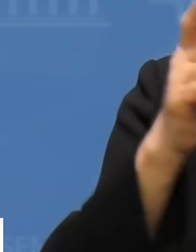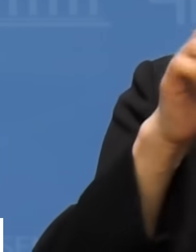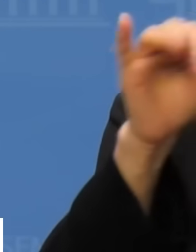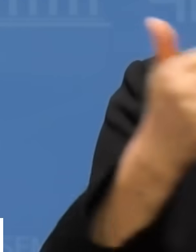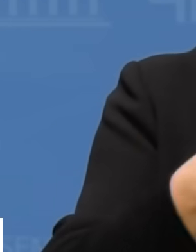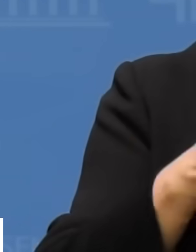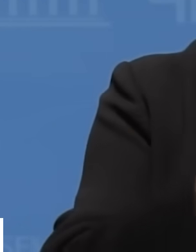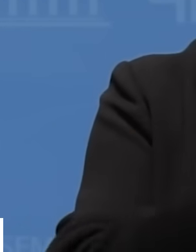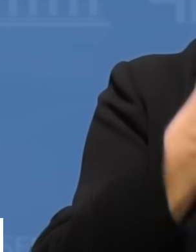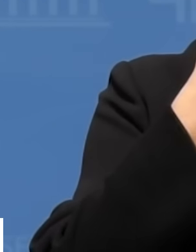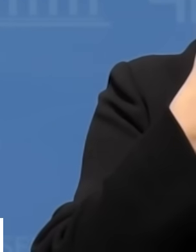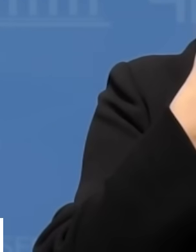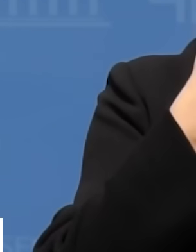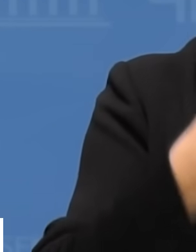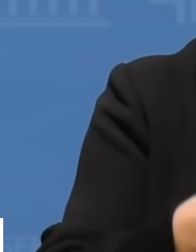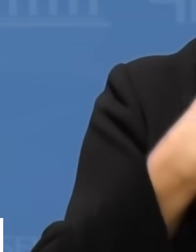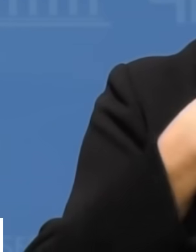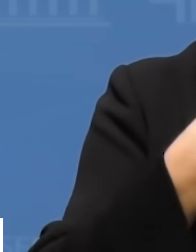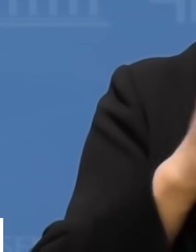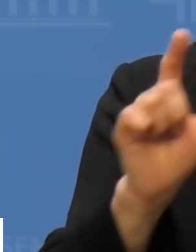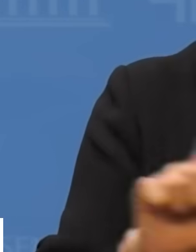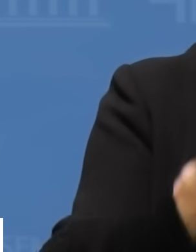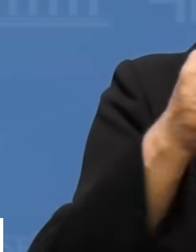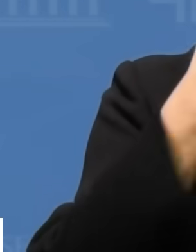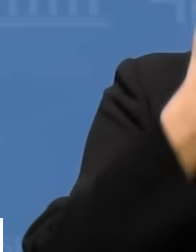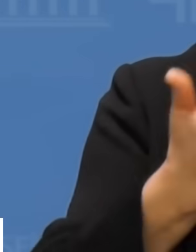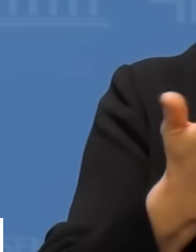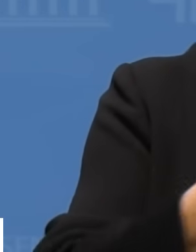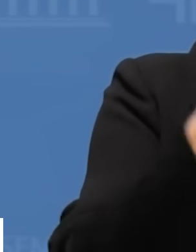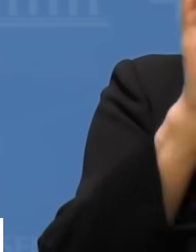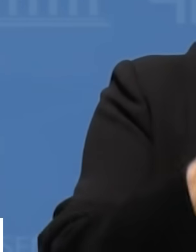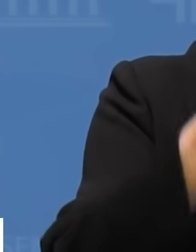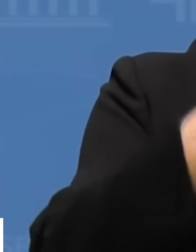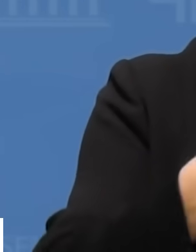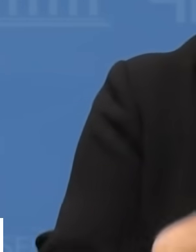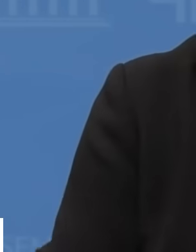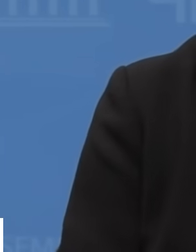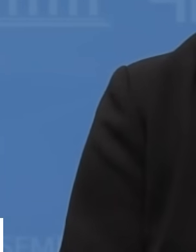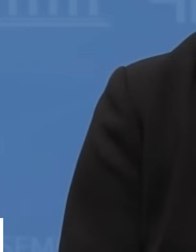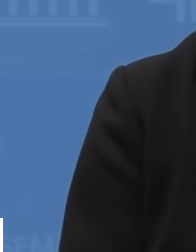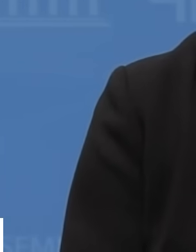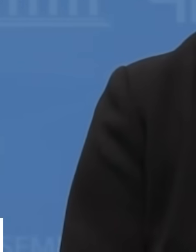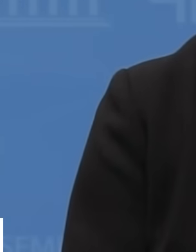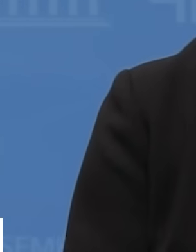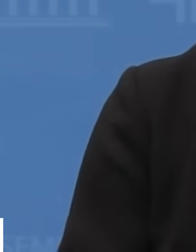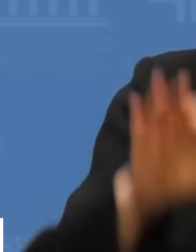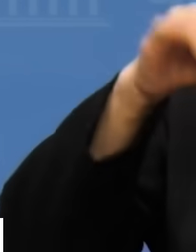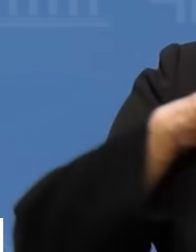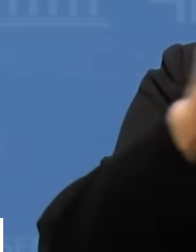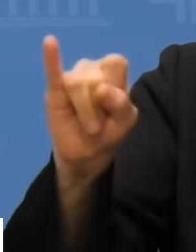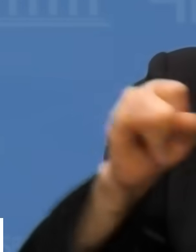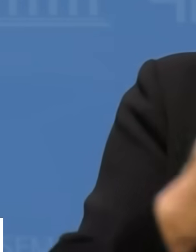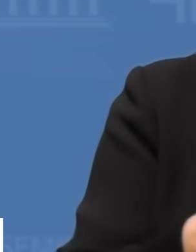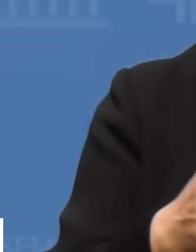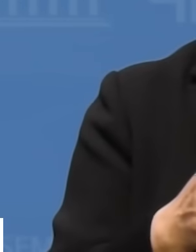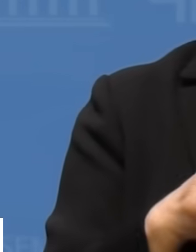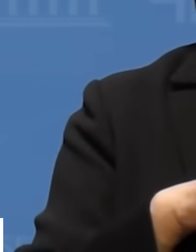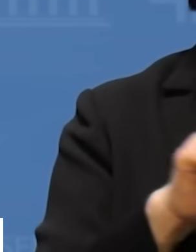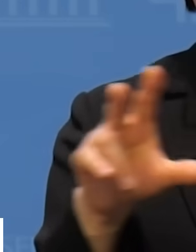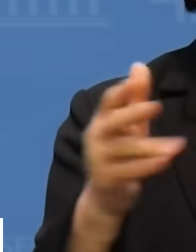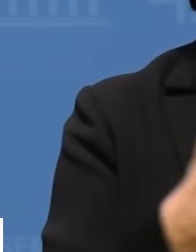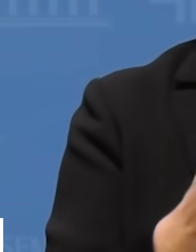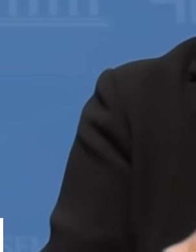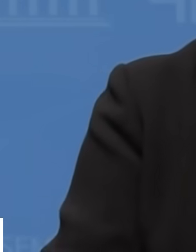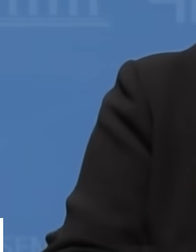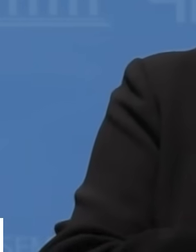주민들의 불편 없이 안전하게 살 수 있는 강북구를 만들겠습니다. 우이 경전철과